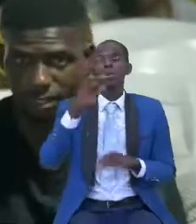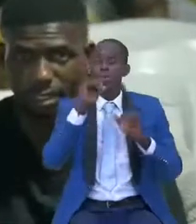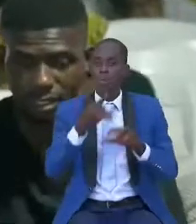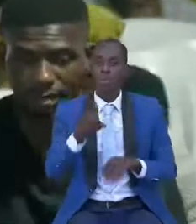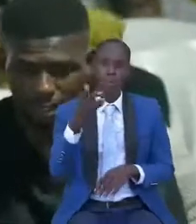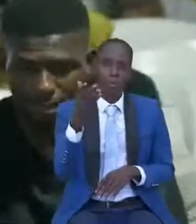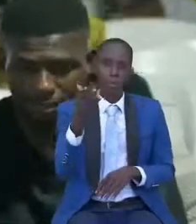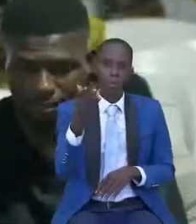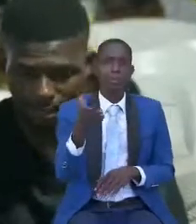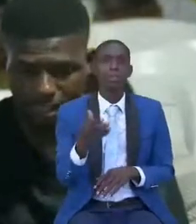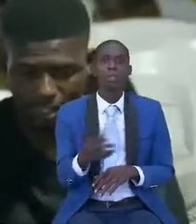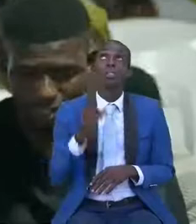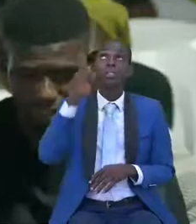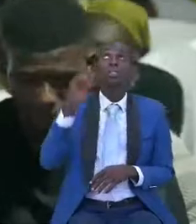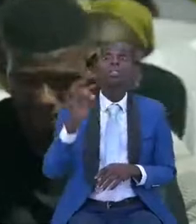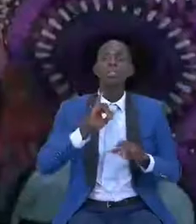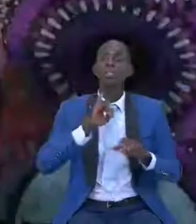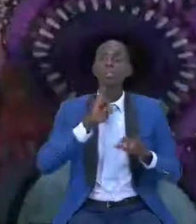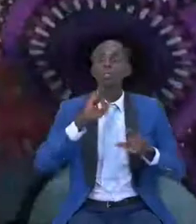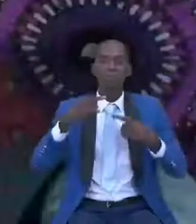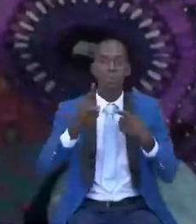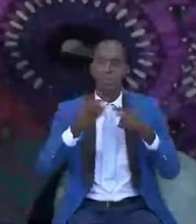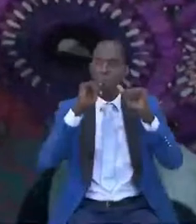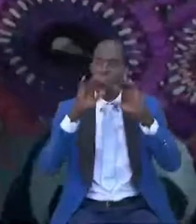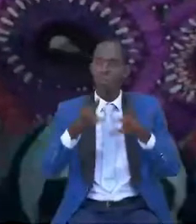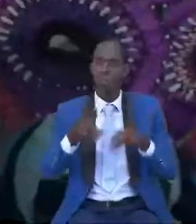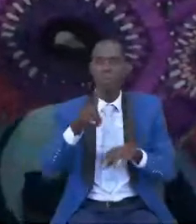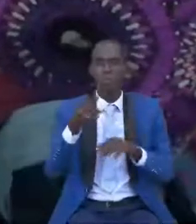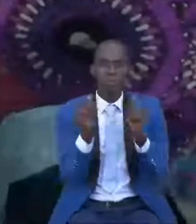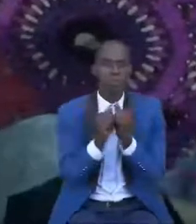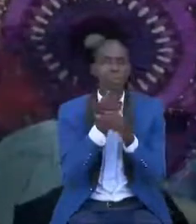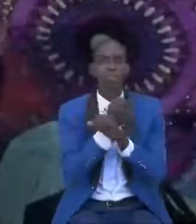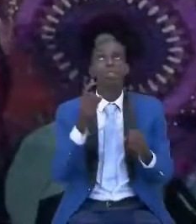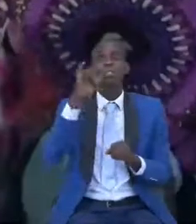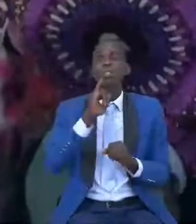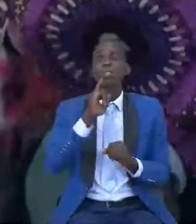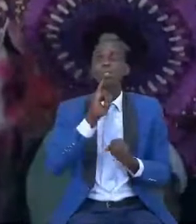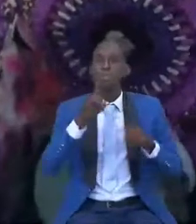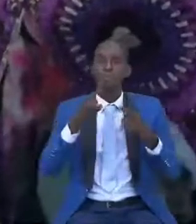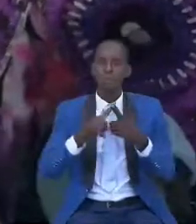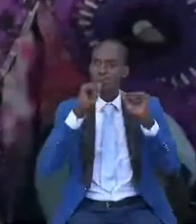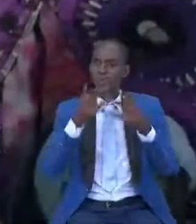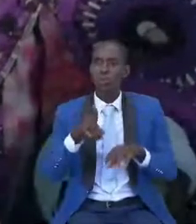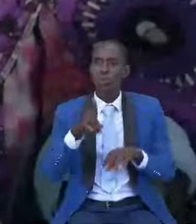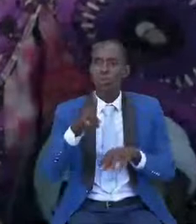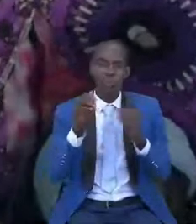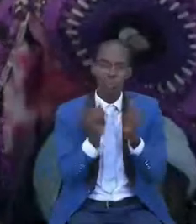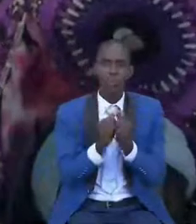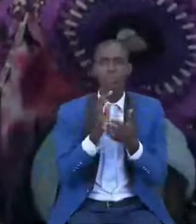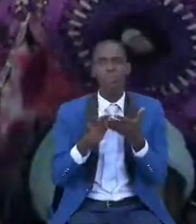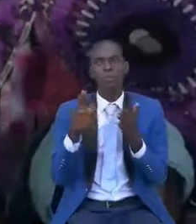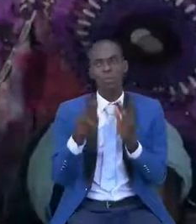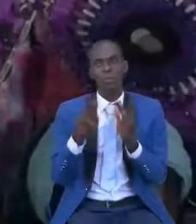bénisse là-bas. Lève-toi. Que Dieu te bénisse là-bas. Il va te bénir par le salut. Il